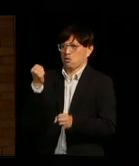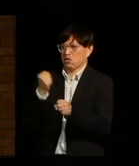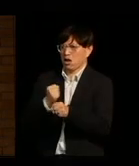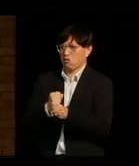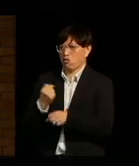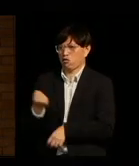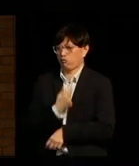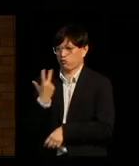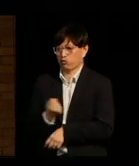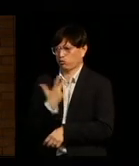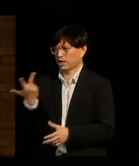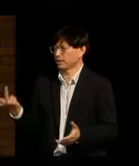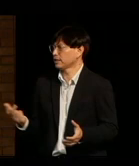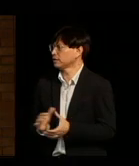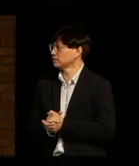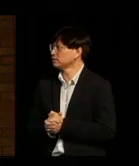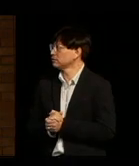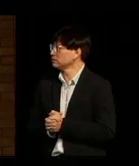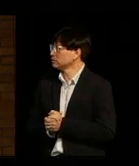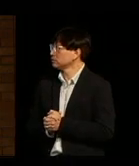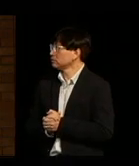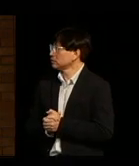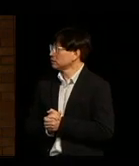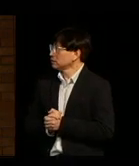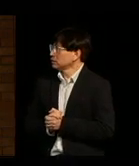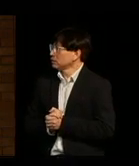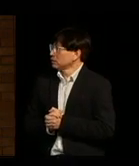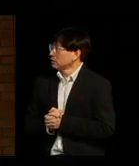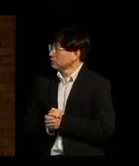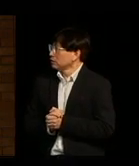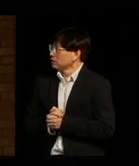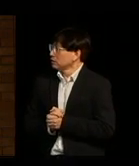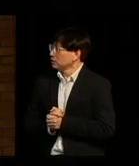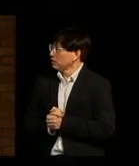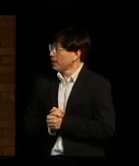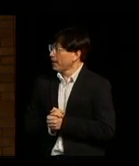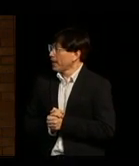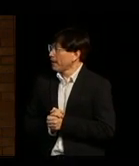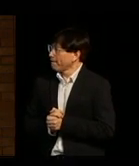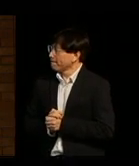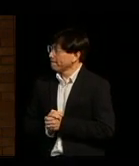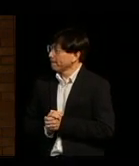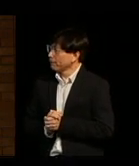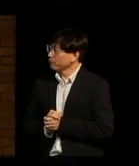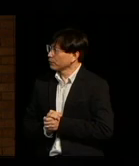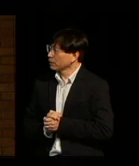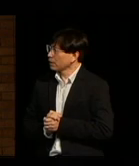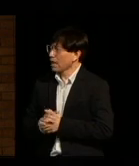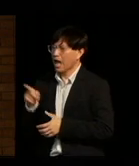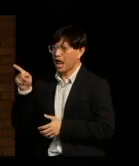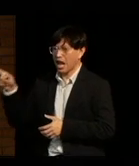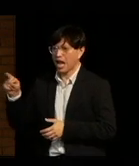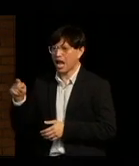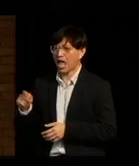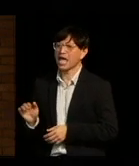che e Ecco Luigi ricordava Claudiano e io sono cresciuta In